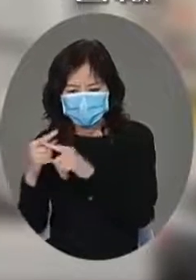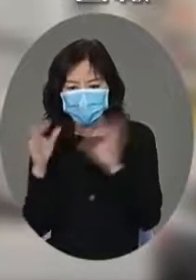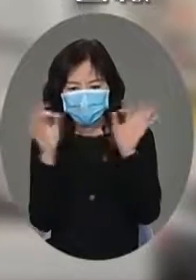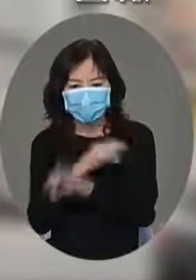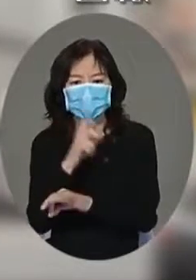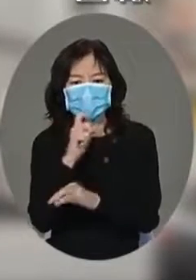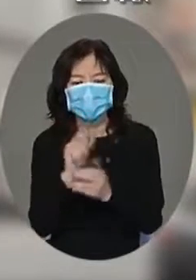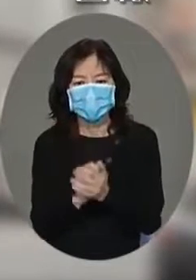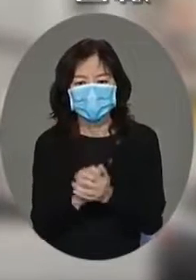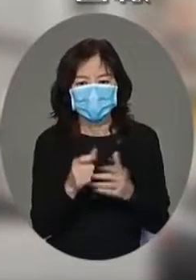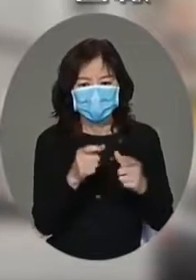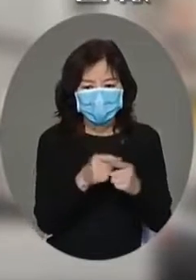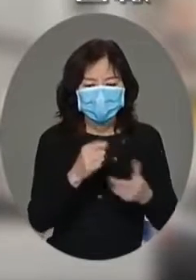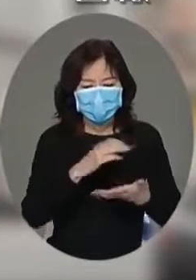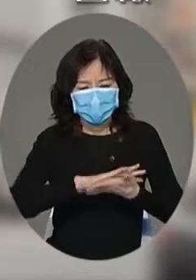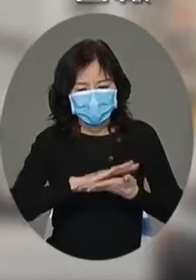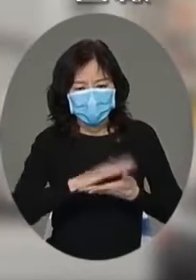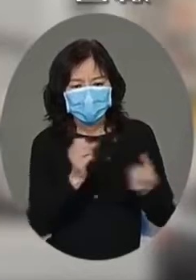將會同相關出版商商榷。